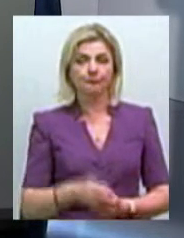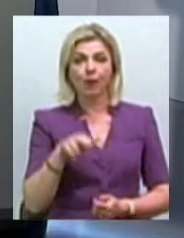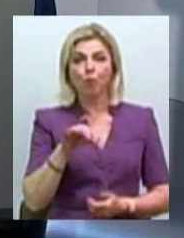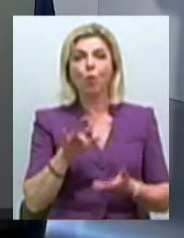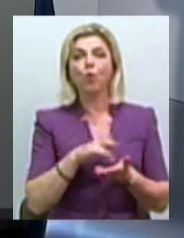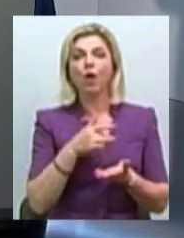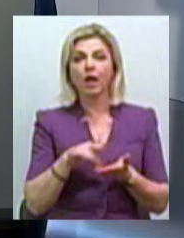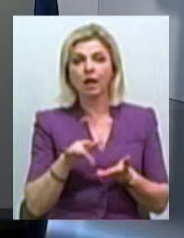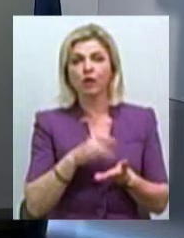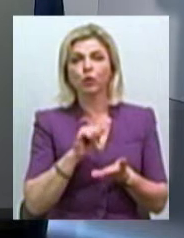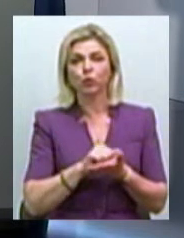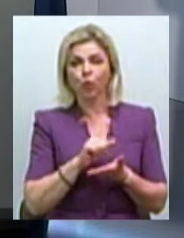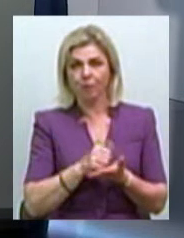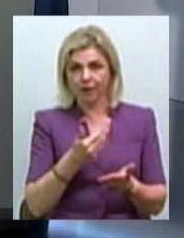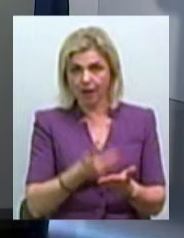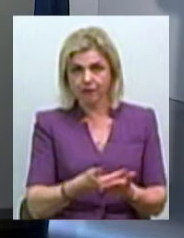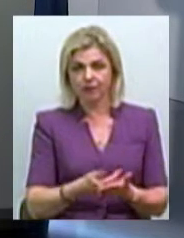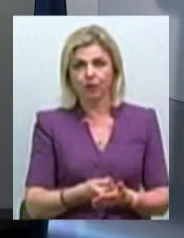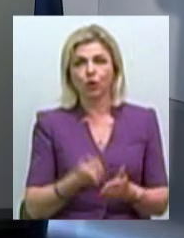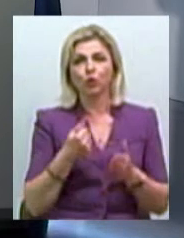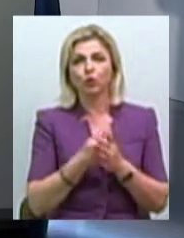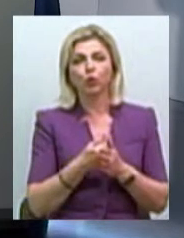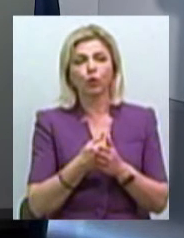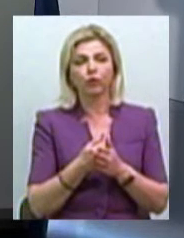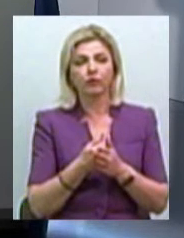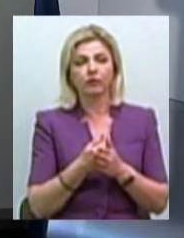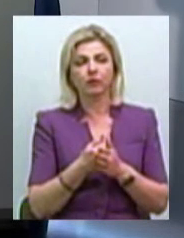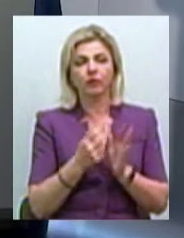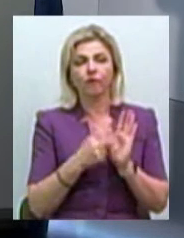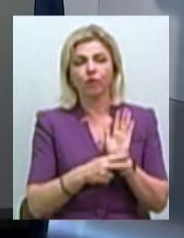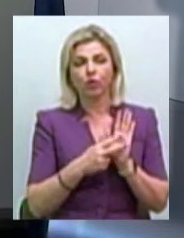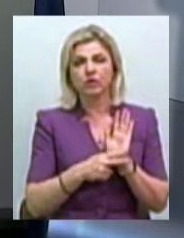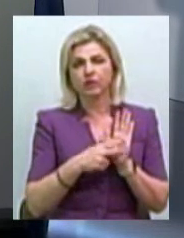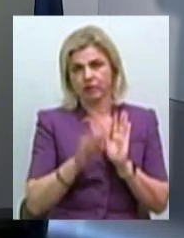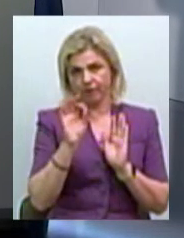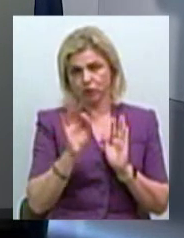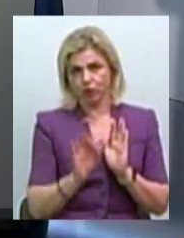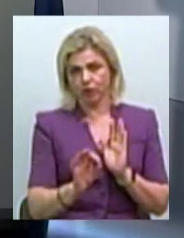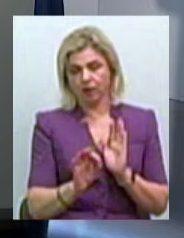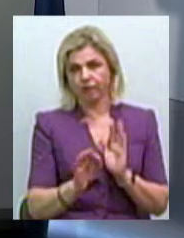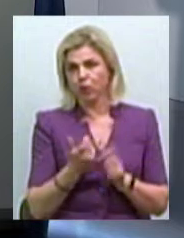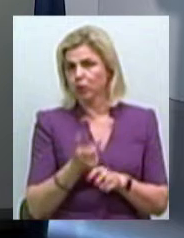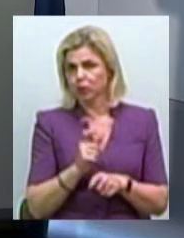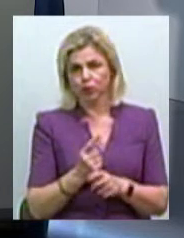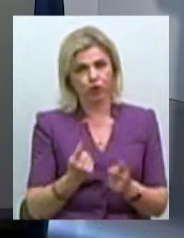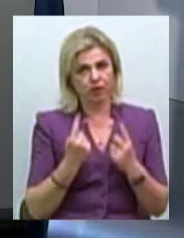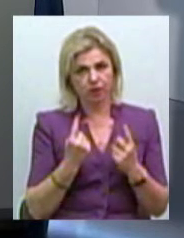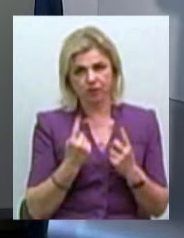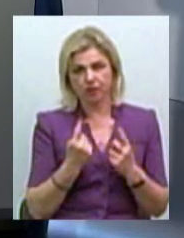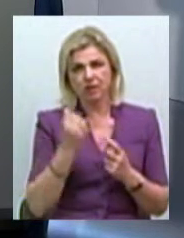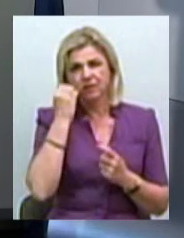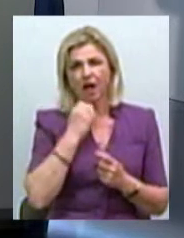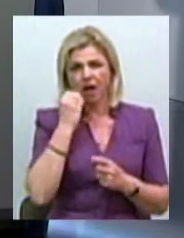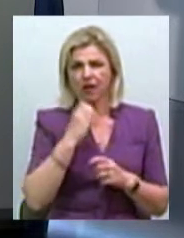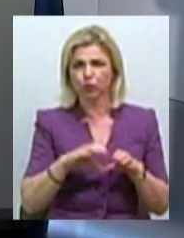По бухгалтерській документації до 80%. Да, це дуже зношені